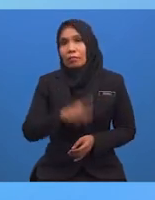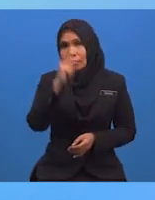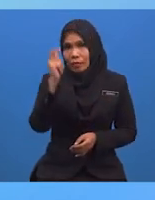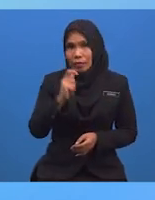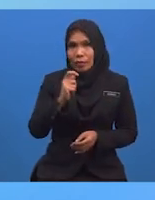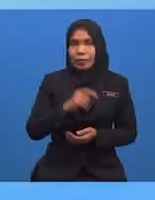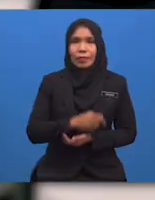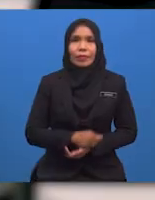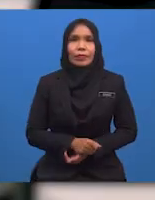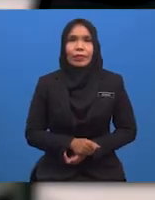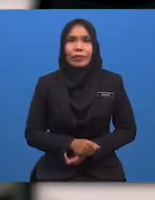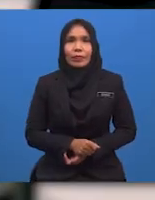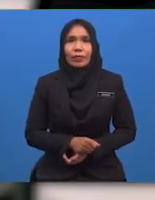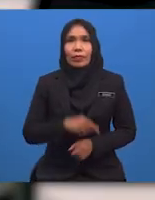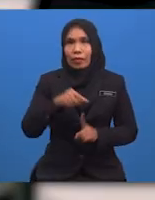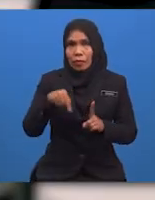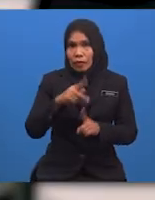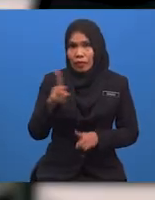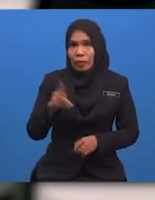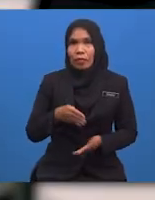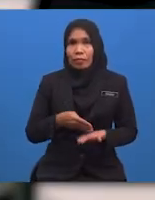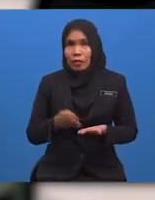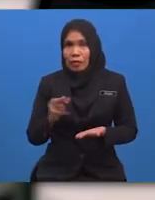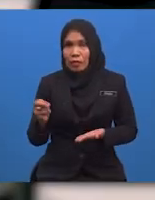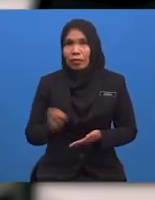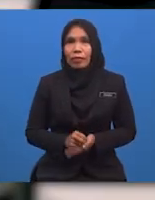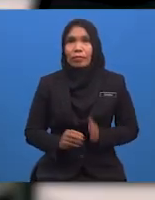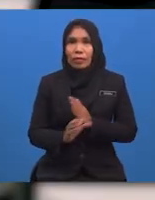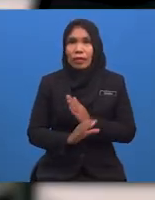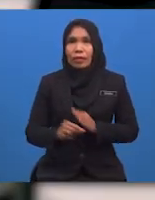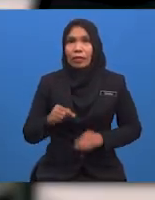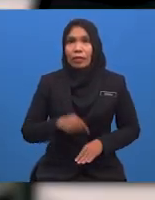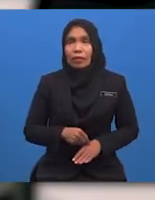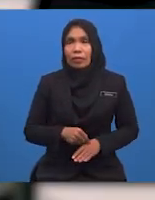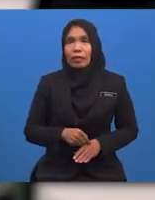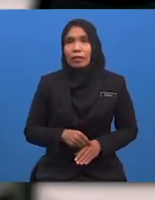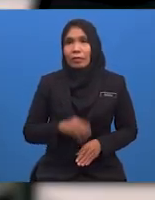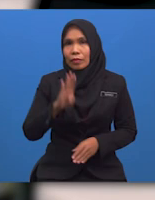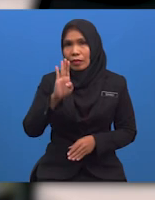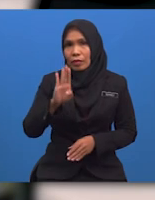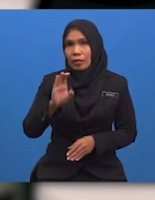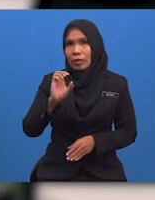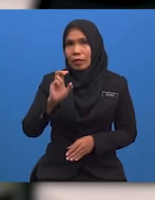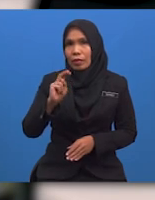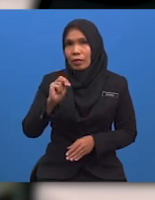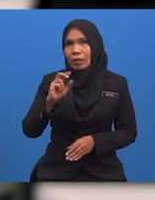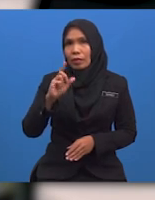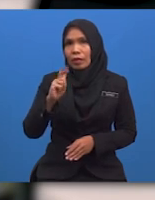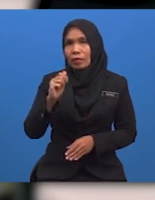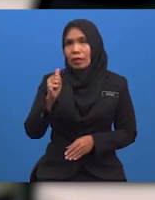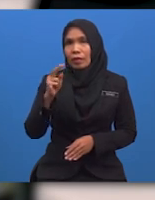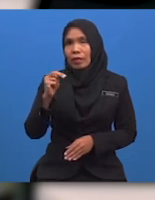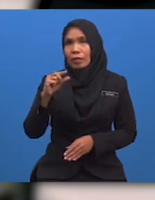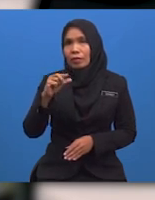soalan. Bilakah belanjawan negara dibentangkan? Di